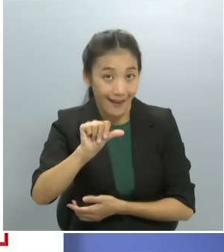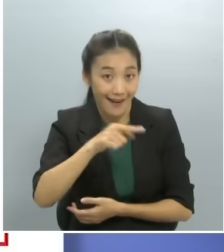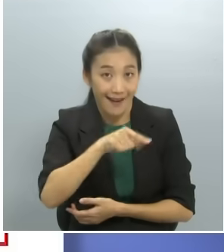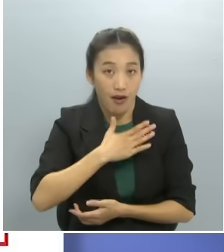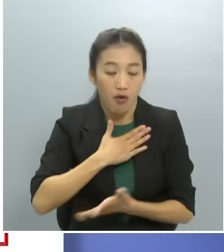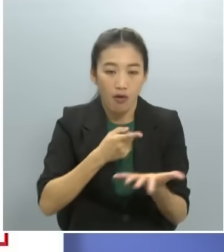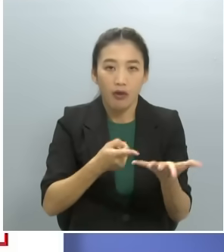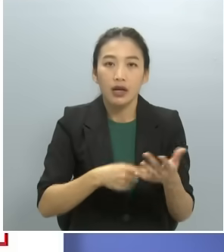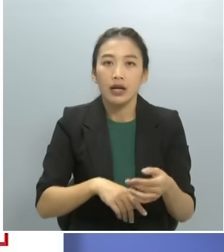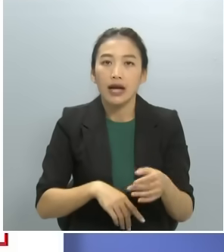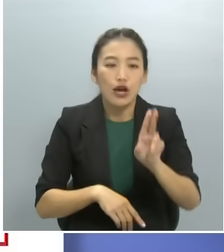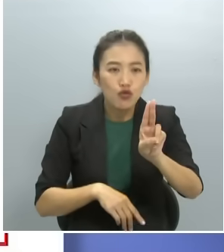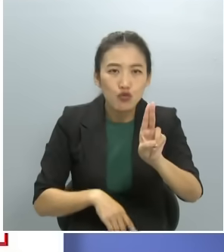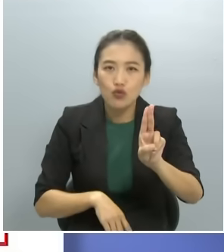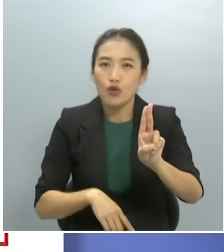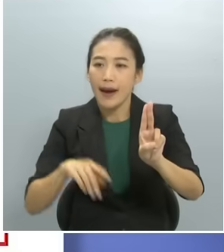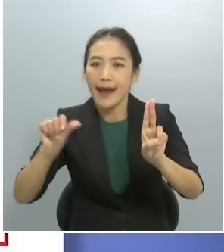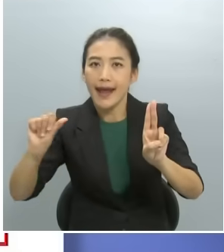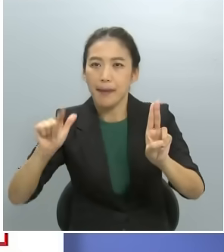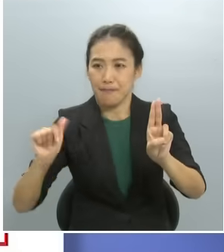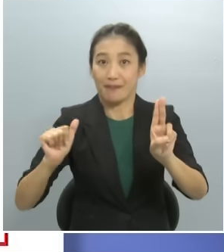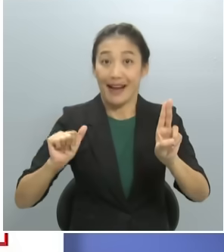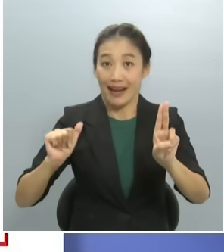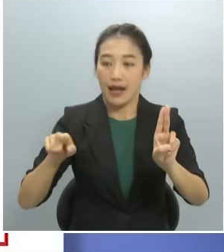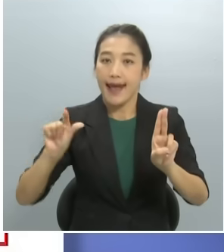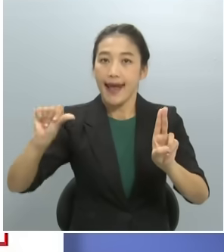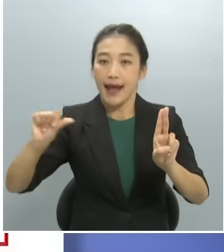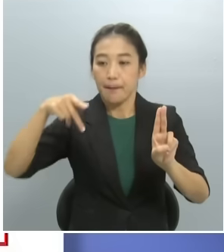ฮะใช้ตัวเอง